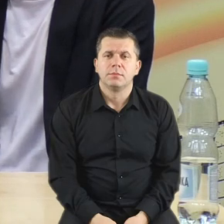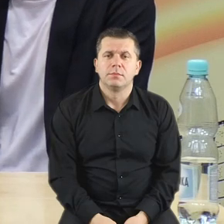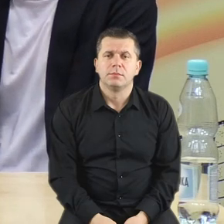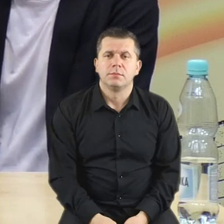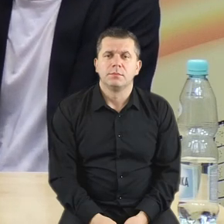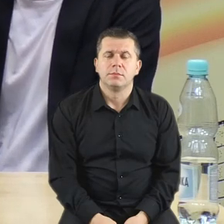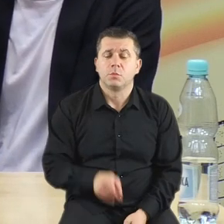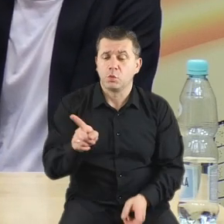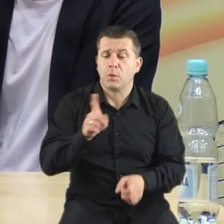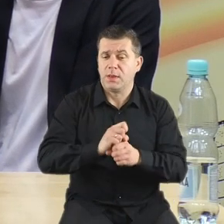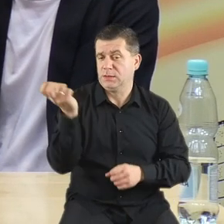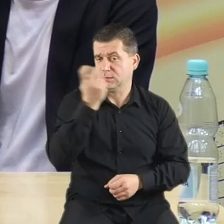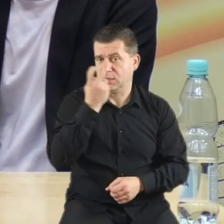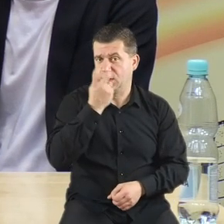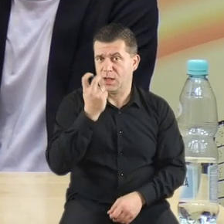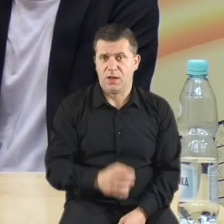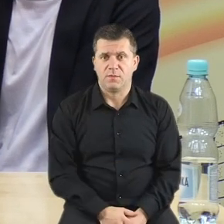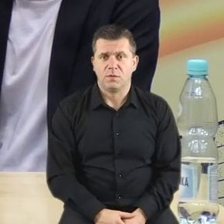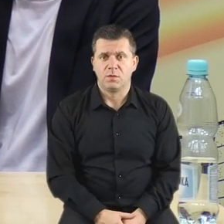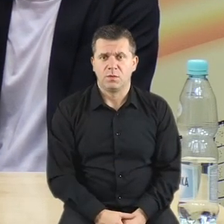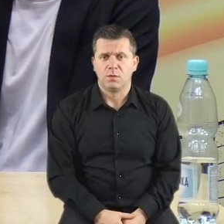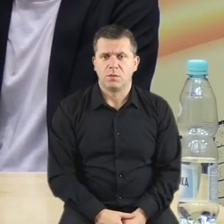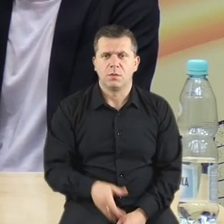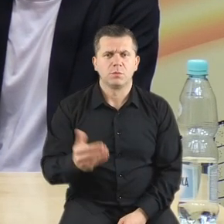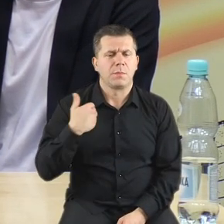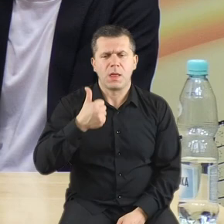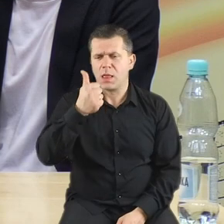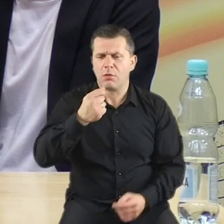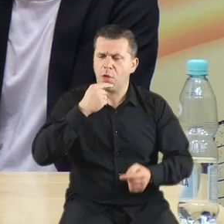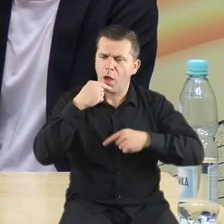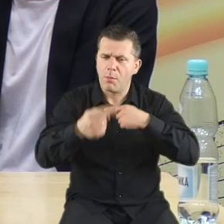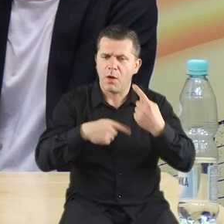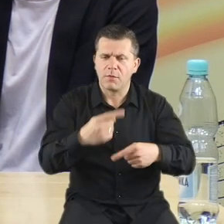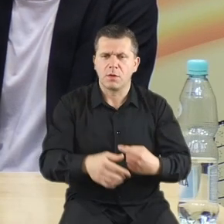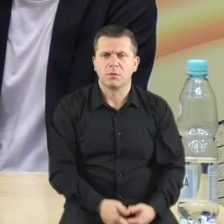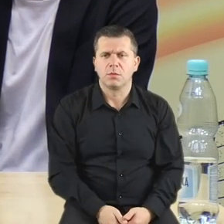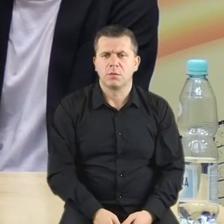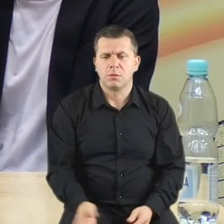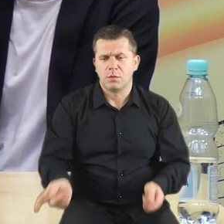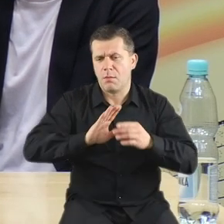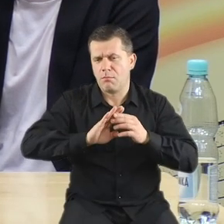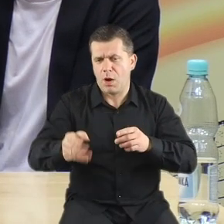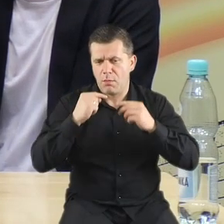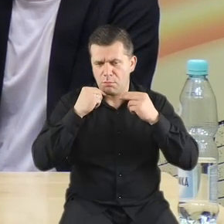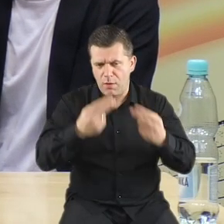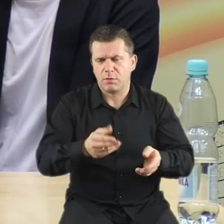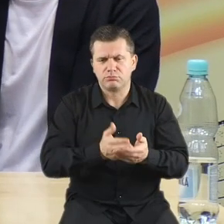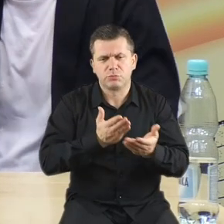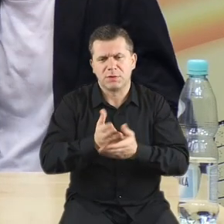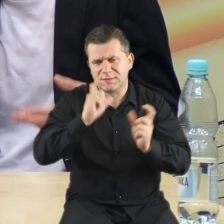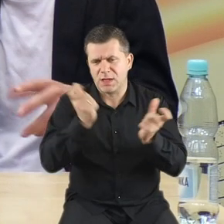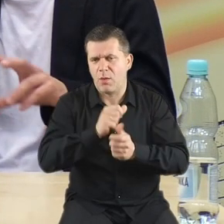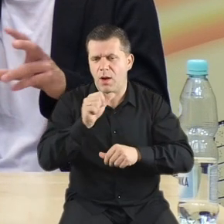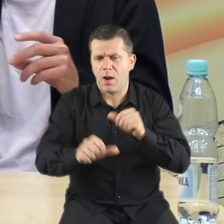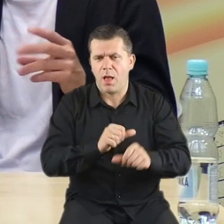co jest ciekawe, że to jedyne, co opowiadał, po powrocie i później przez całe lata, no, bo